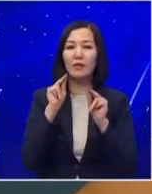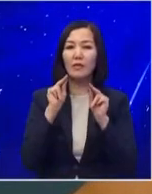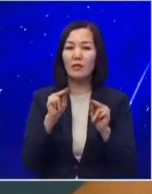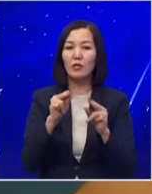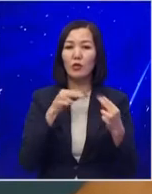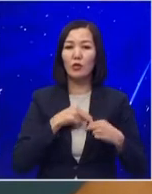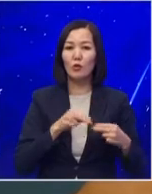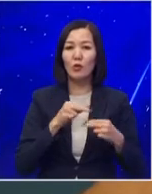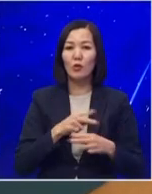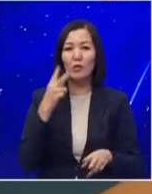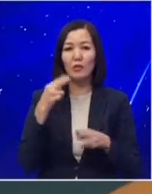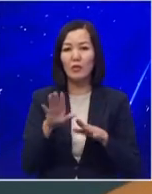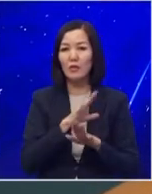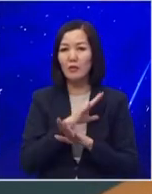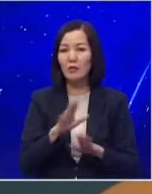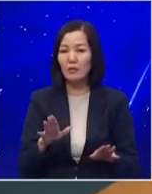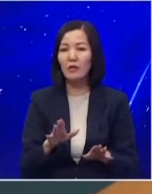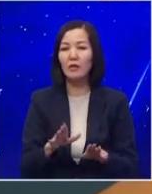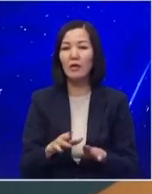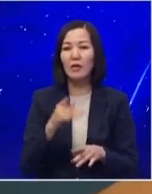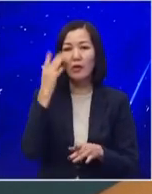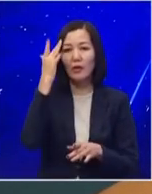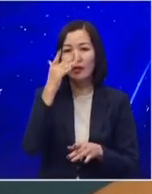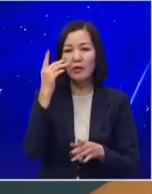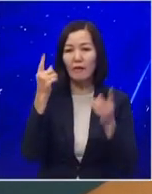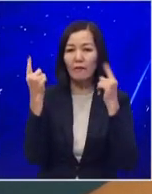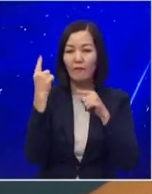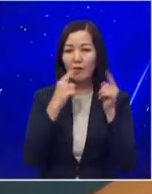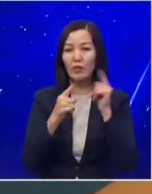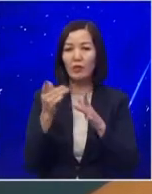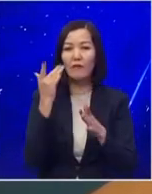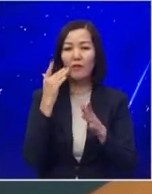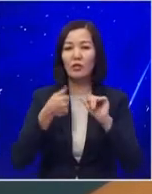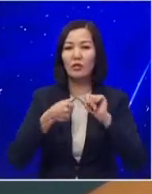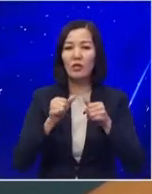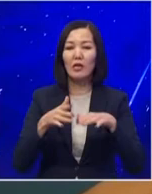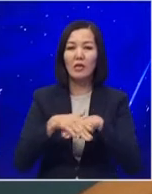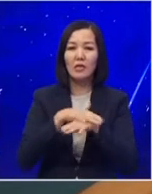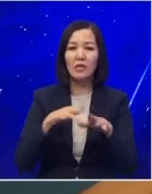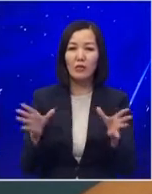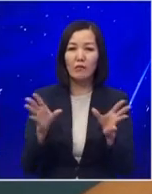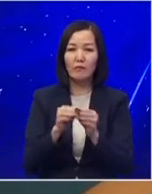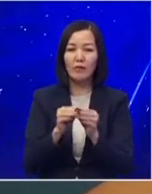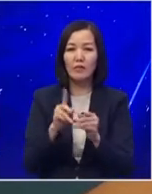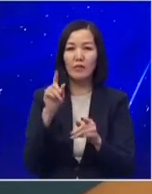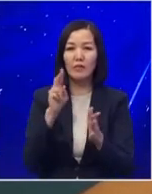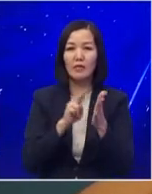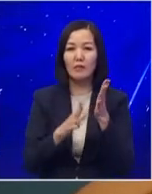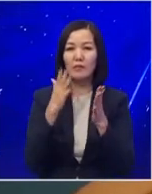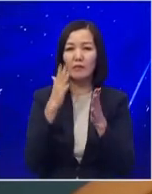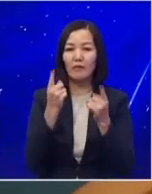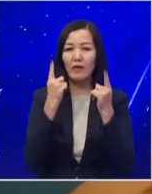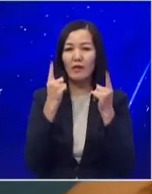никогда не утратит свои силы и свежесть и потому что абай навечно с народом празднование 100 75-летия великого мыслителя